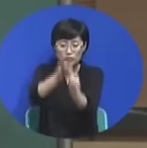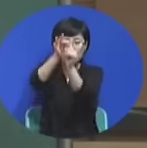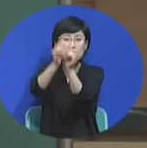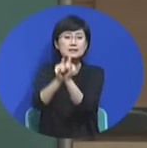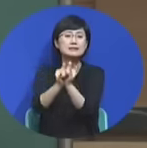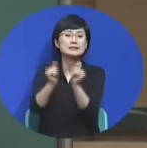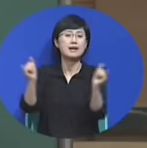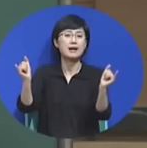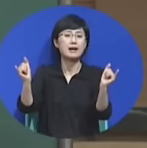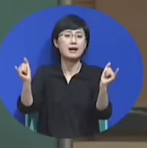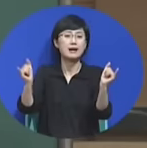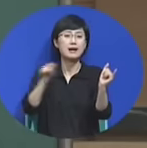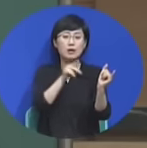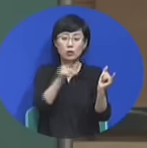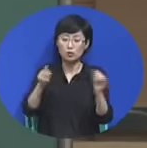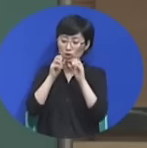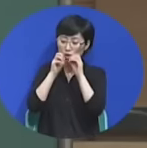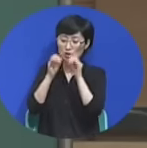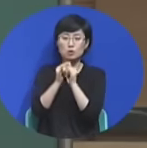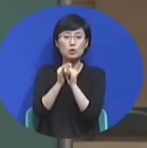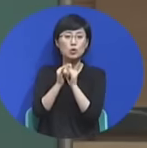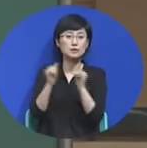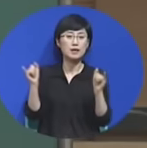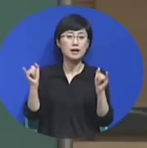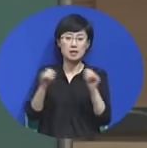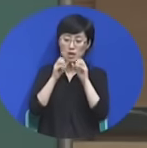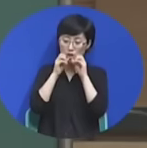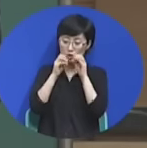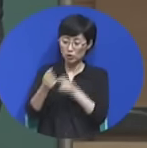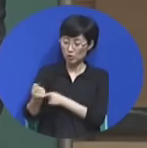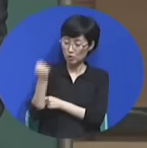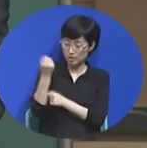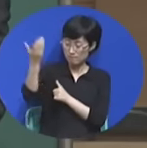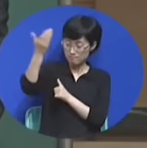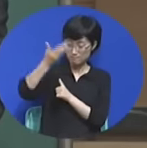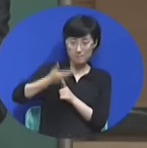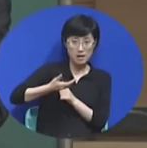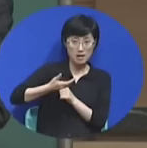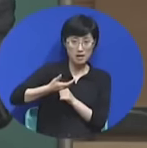힘이 나에게 주어졌는데 그 힘이 어디로 전달이 됩니까?